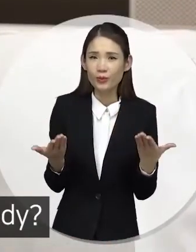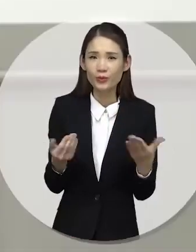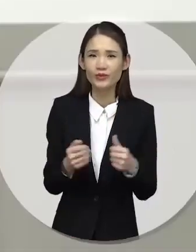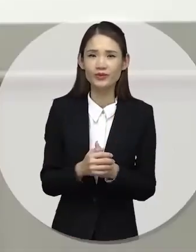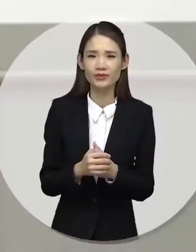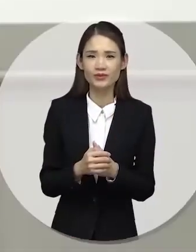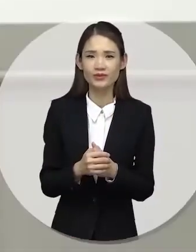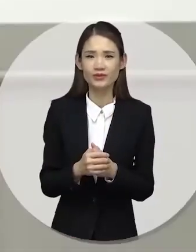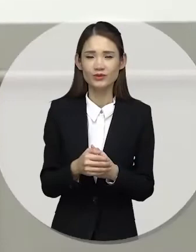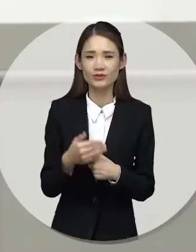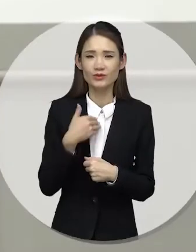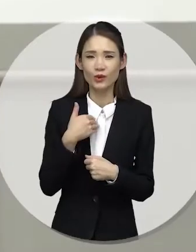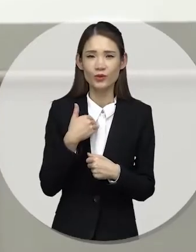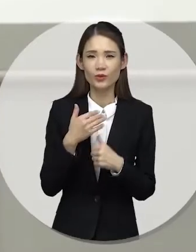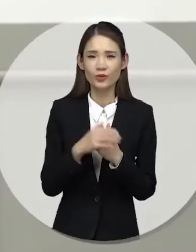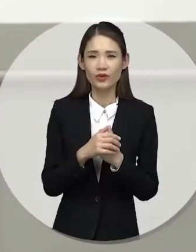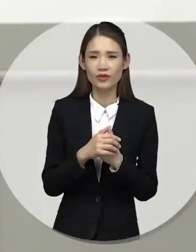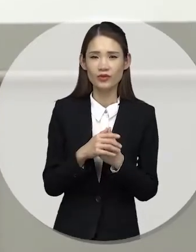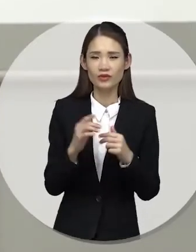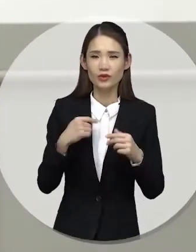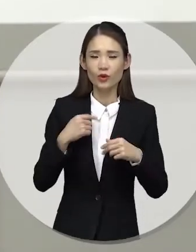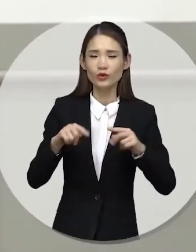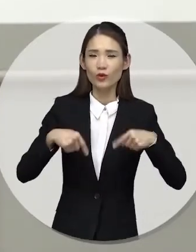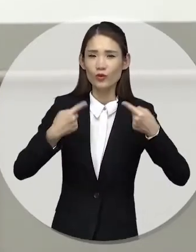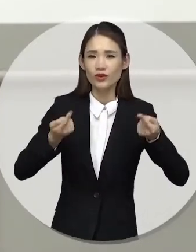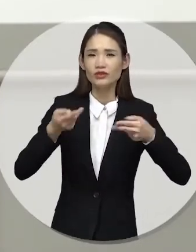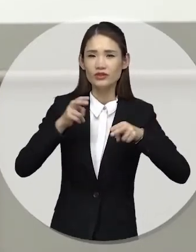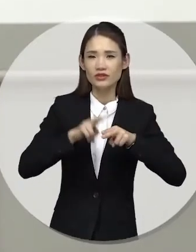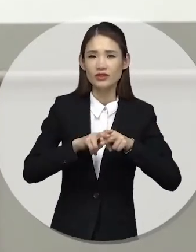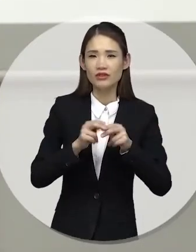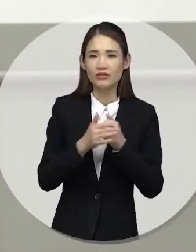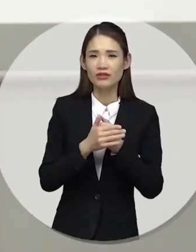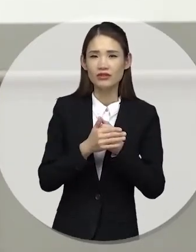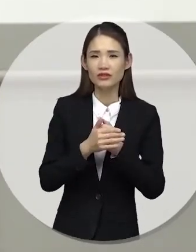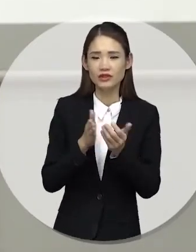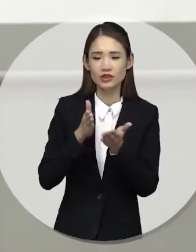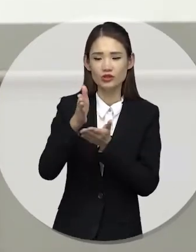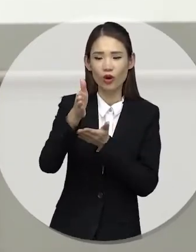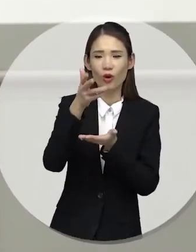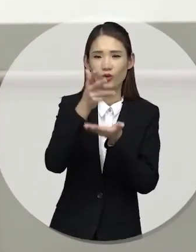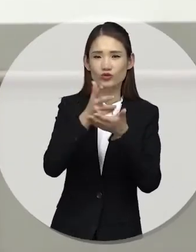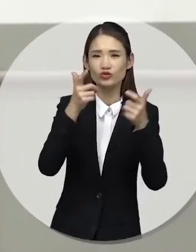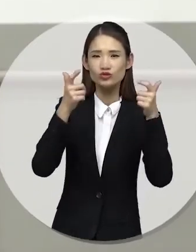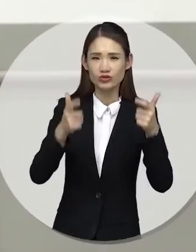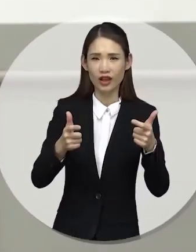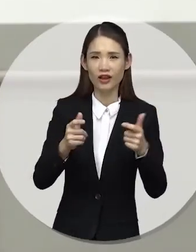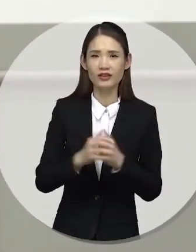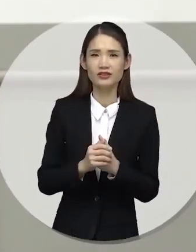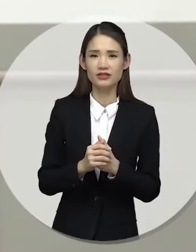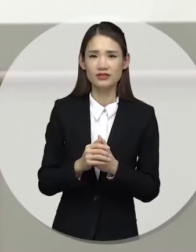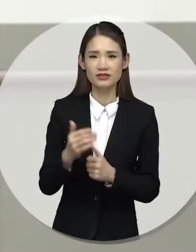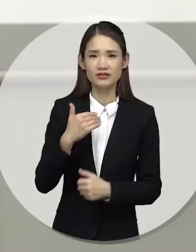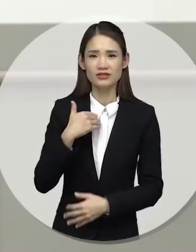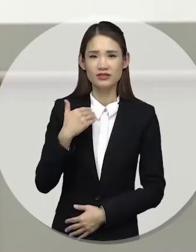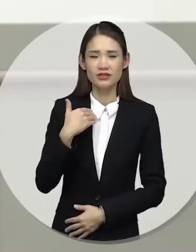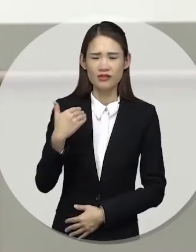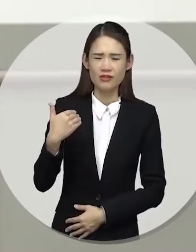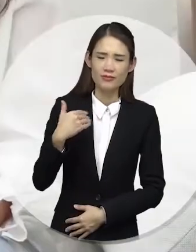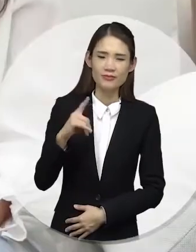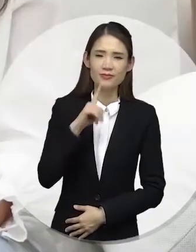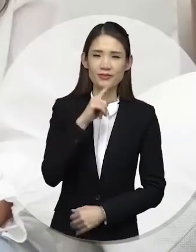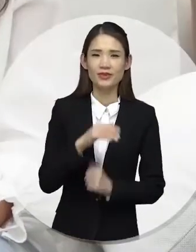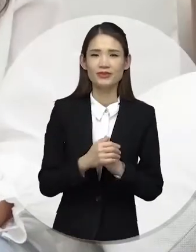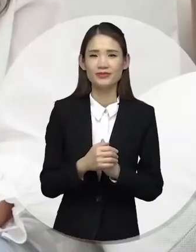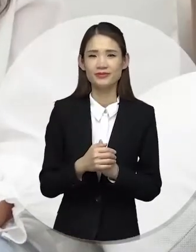상관인가. 저는 또 아무래도 휠체어를 타고 있어서 그런지 전용 주차장이 참 그렇게 저를